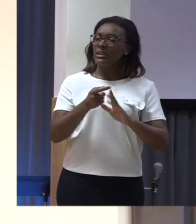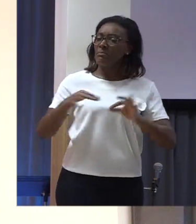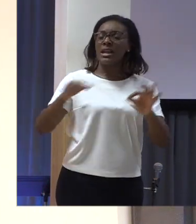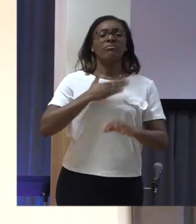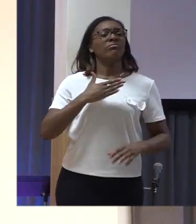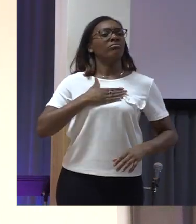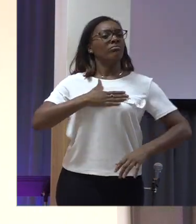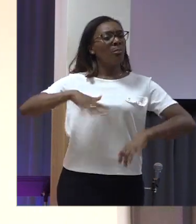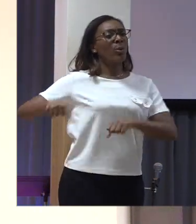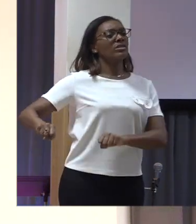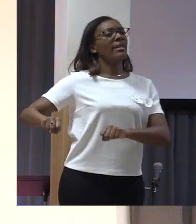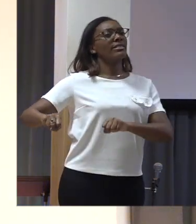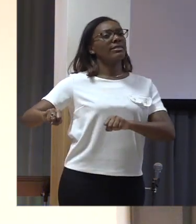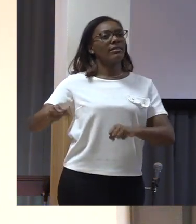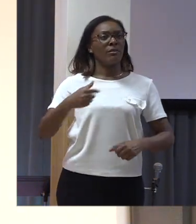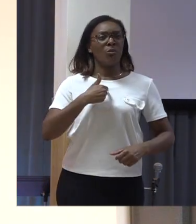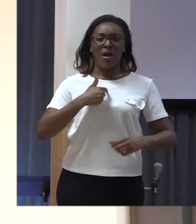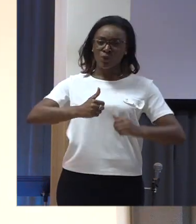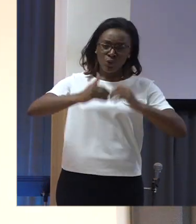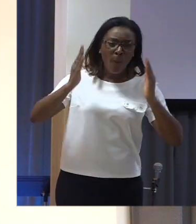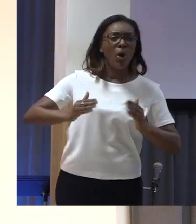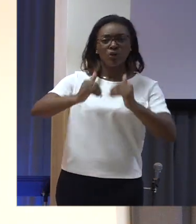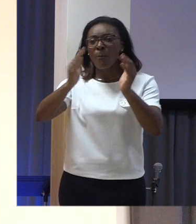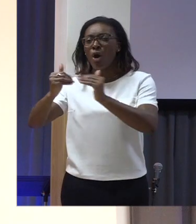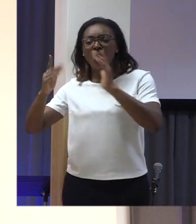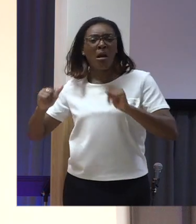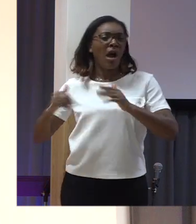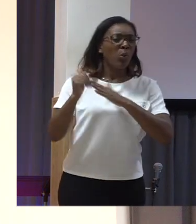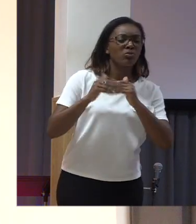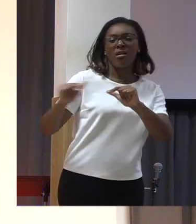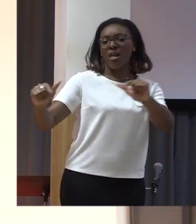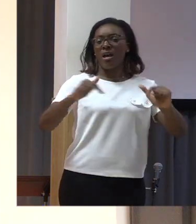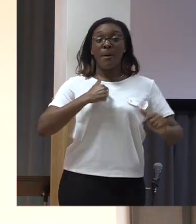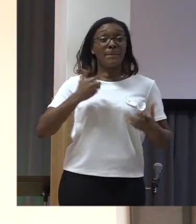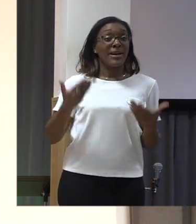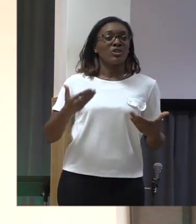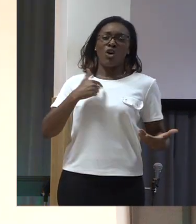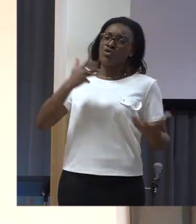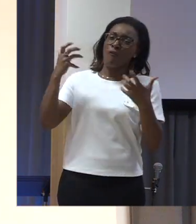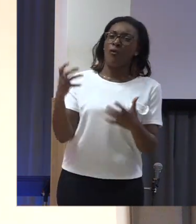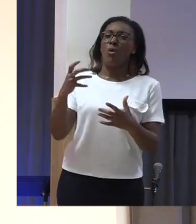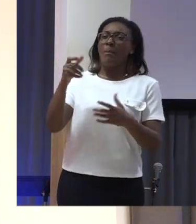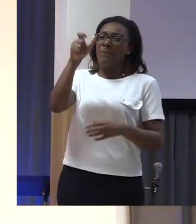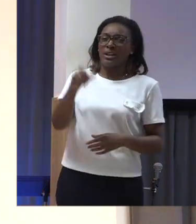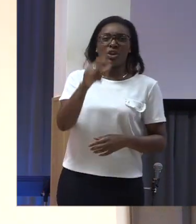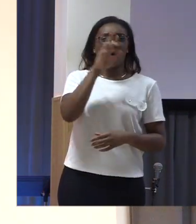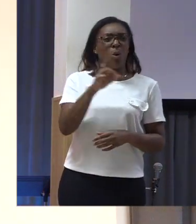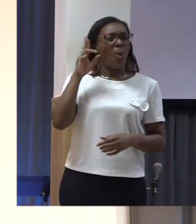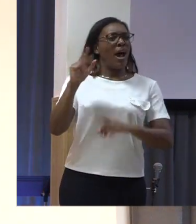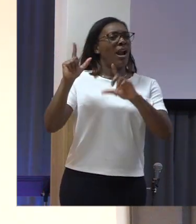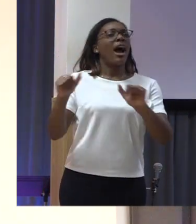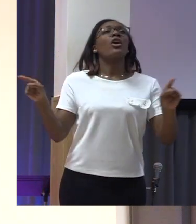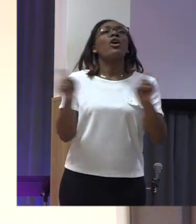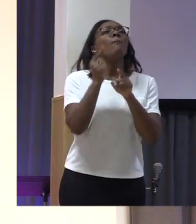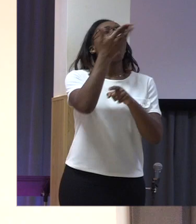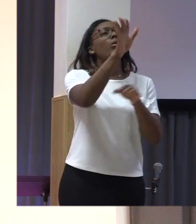que tu y auras établi ta demeure et que tu diras, je veux établir à ma tête un roi, comme toutes les